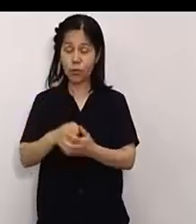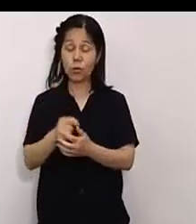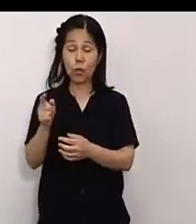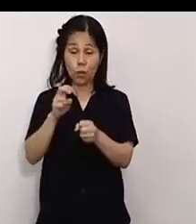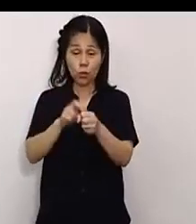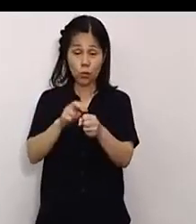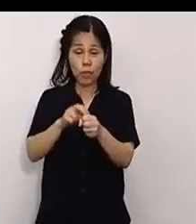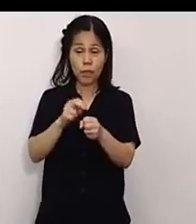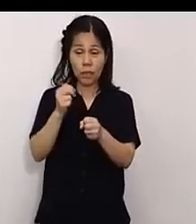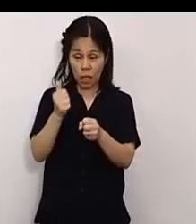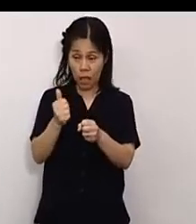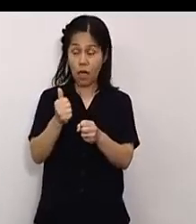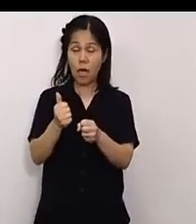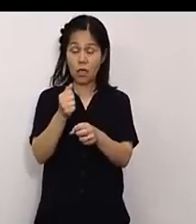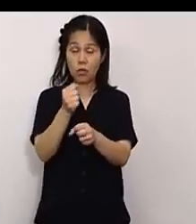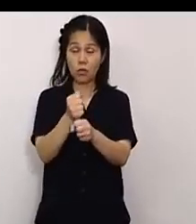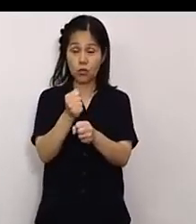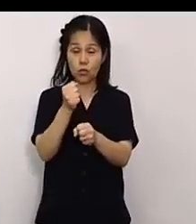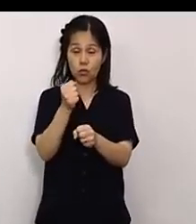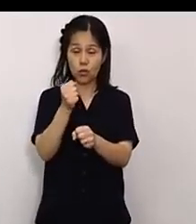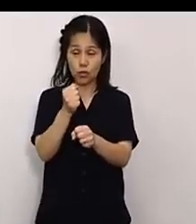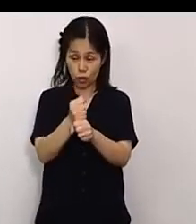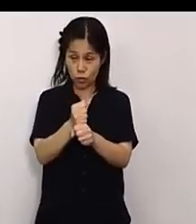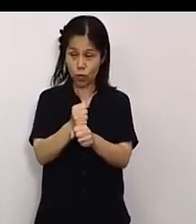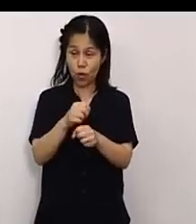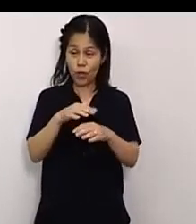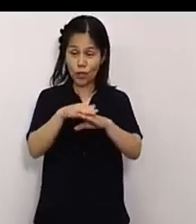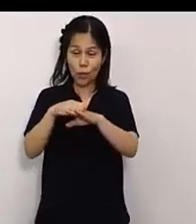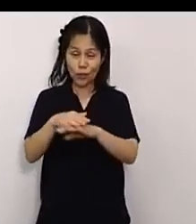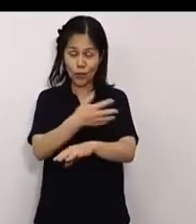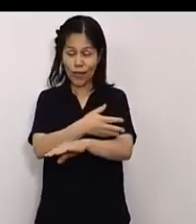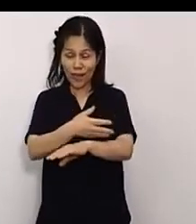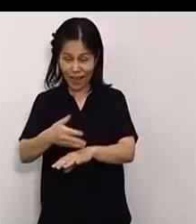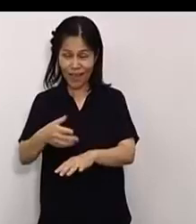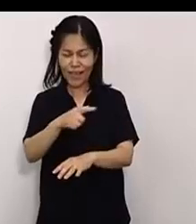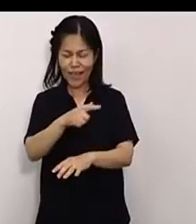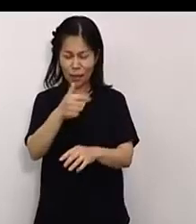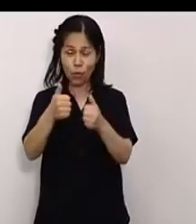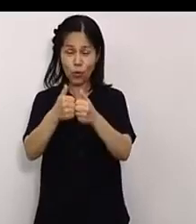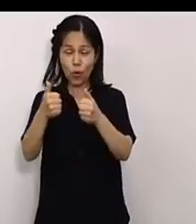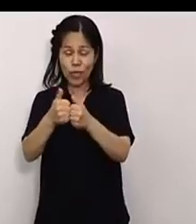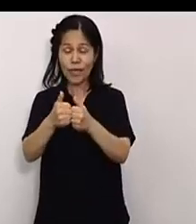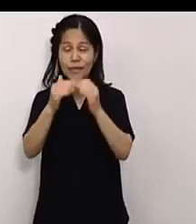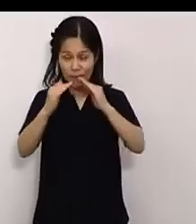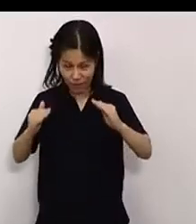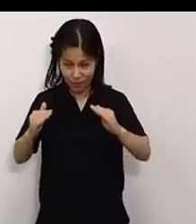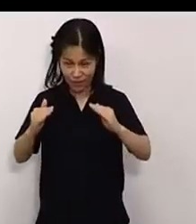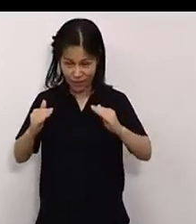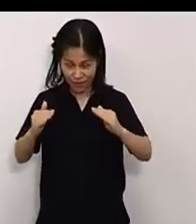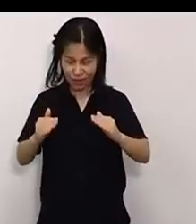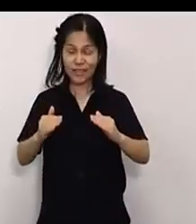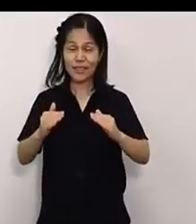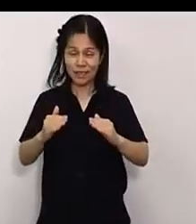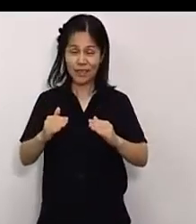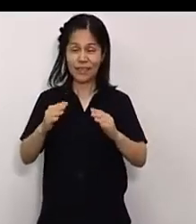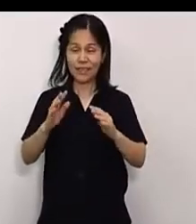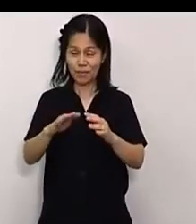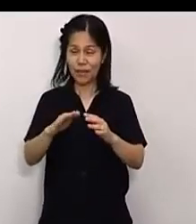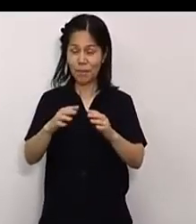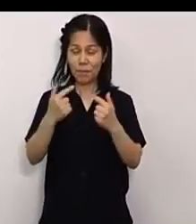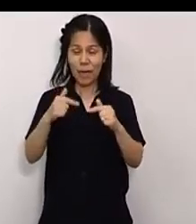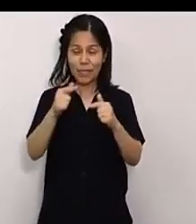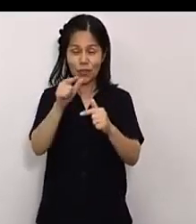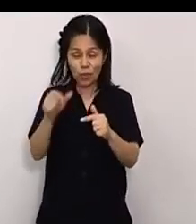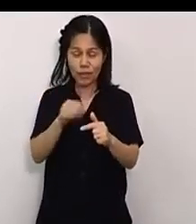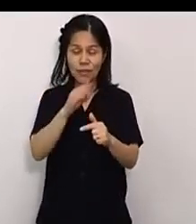が作った反貧困ネットワークの流れですね。何でも相談会っていうのを派遣村の直後から毎月実